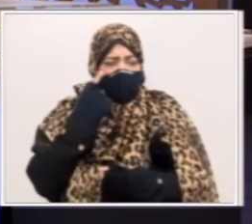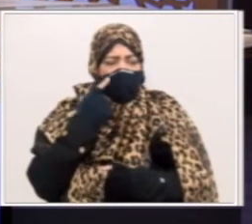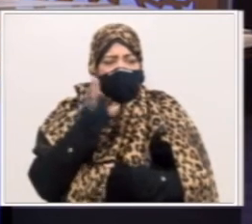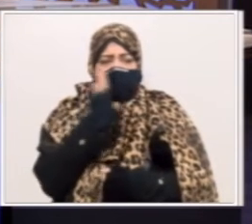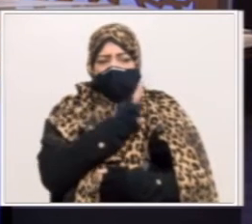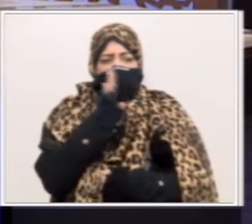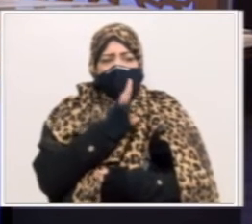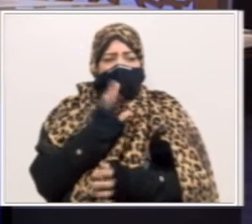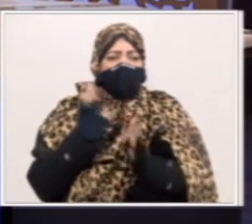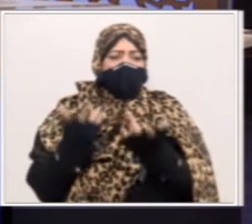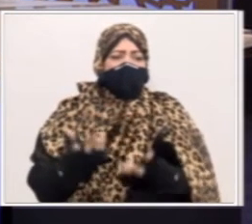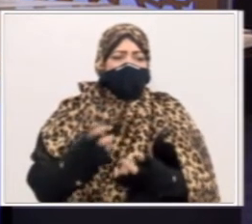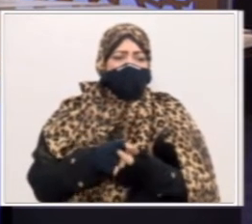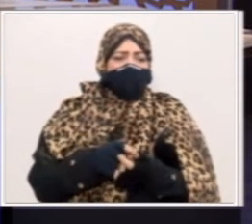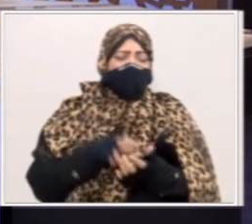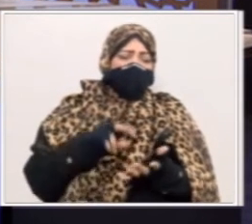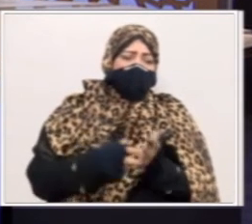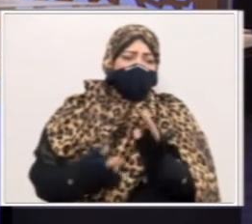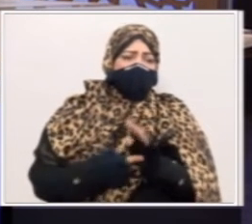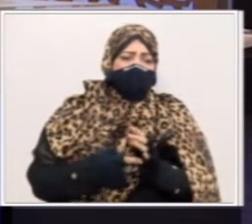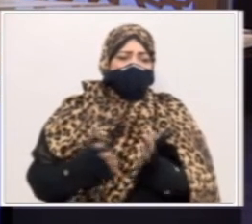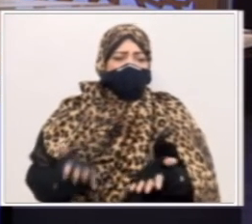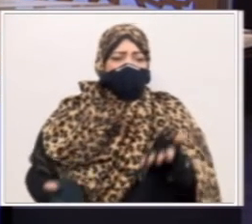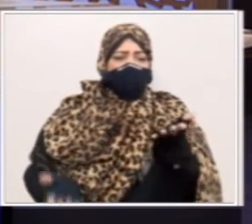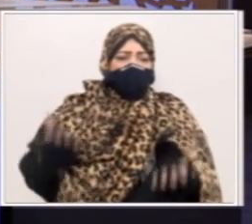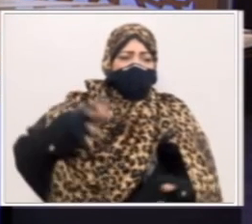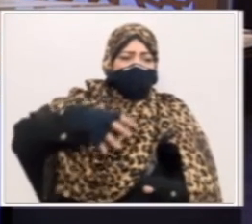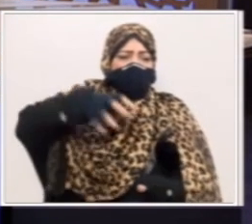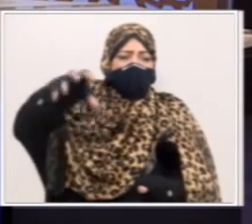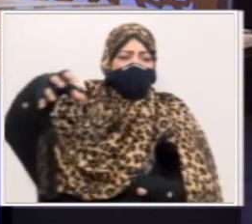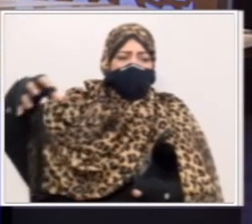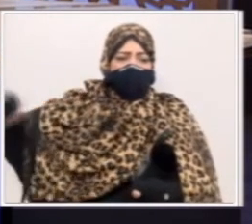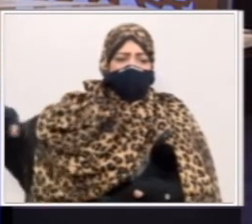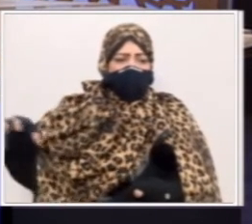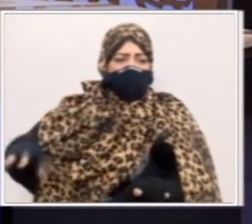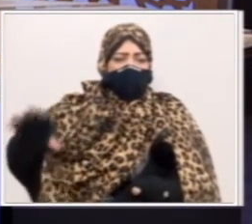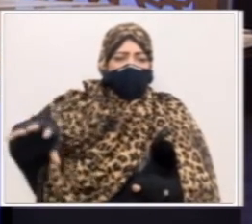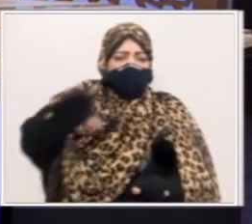يعني حسب القوة الشرائية للدنانير والأموال. نعم معنا فوزي،